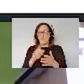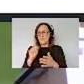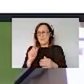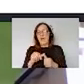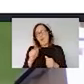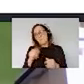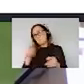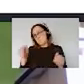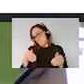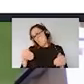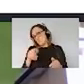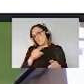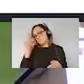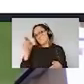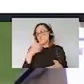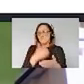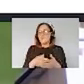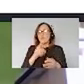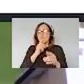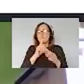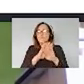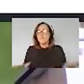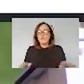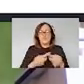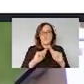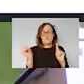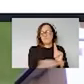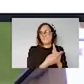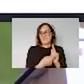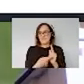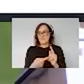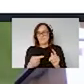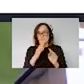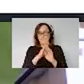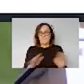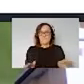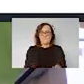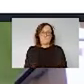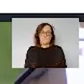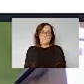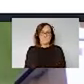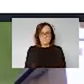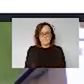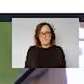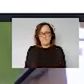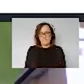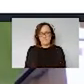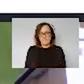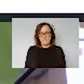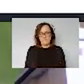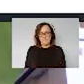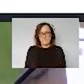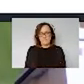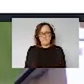może się Państwu czasami przydać, czyli wyciszyć wszystkich. To jest jedyne narzędzie, które Państwu pokazuję, a które będzie tak działało. Mogą Państwo